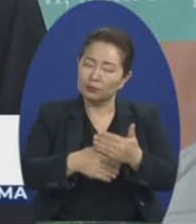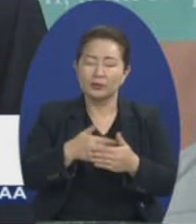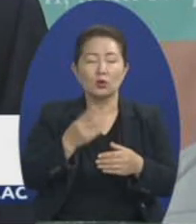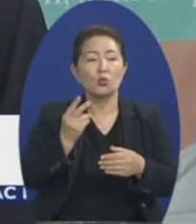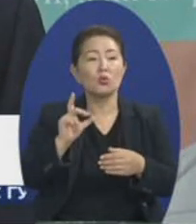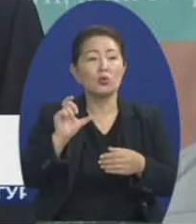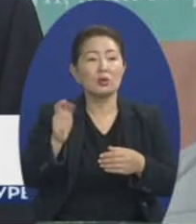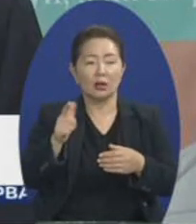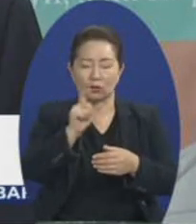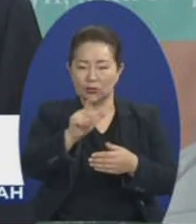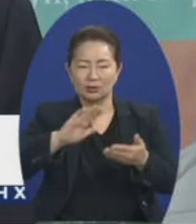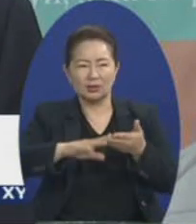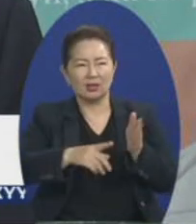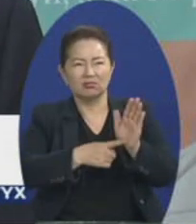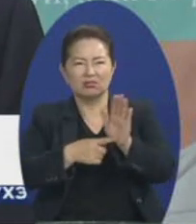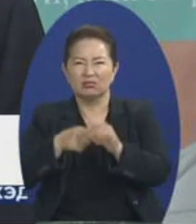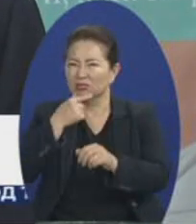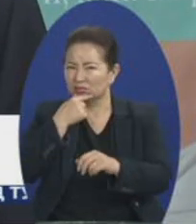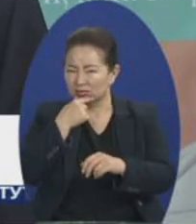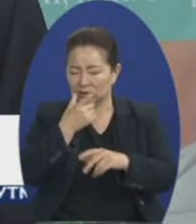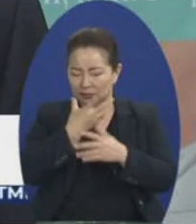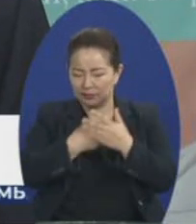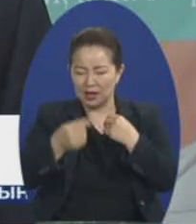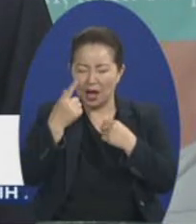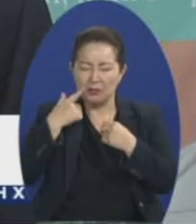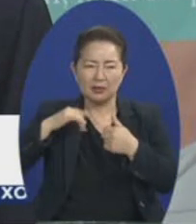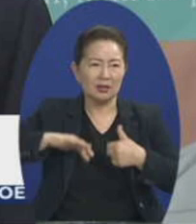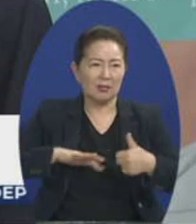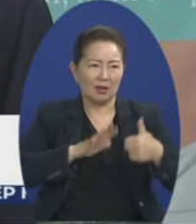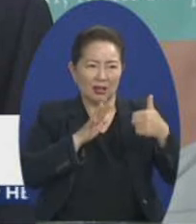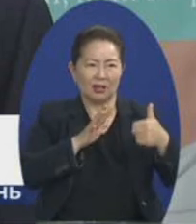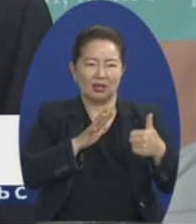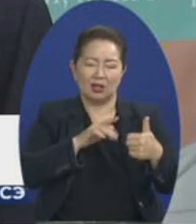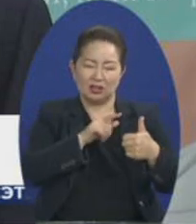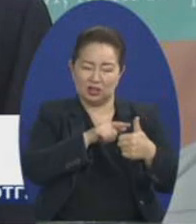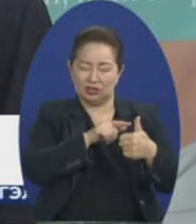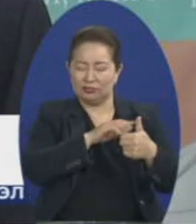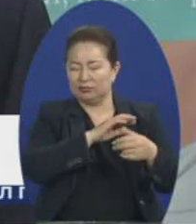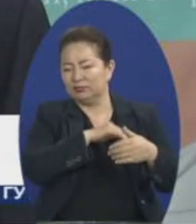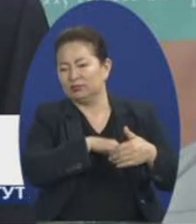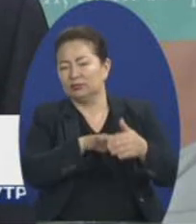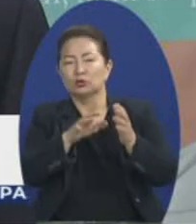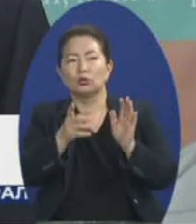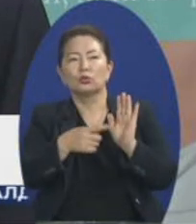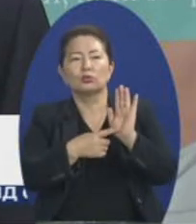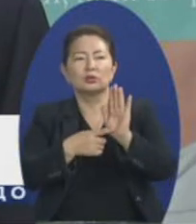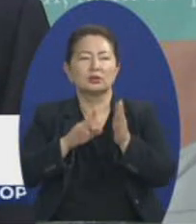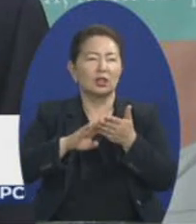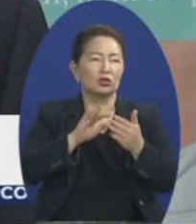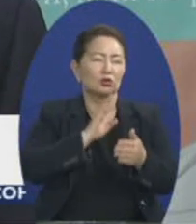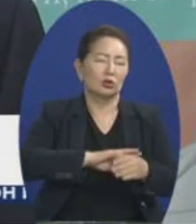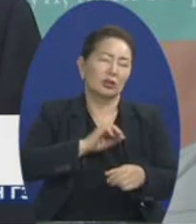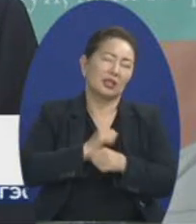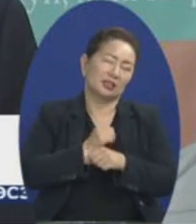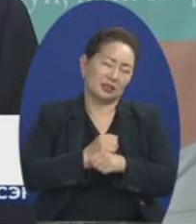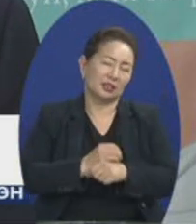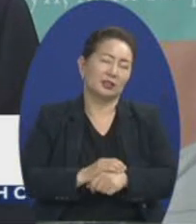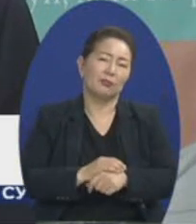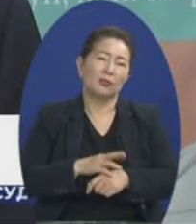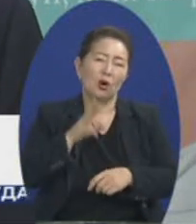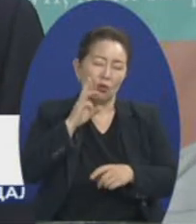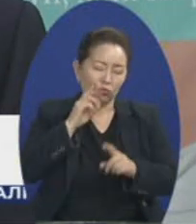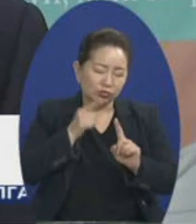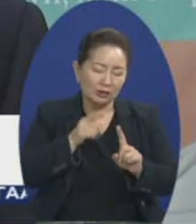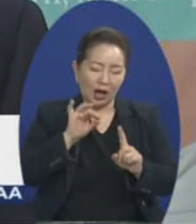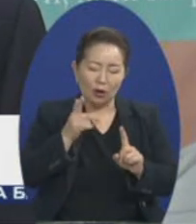үүрэг нь бусдад танигдаж чаддаггүй. Бид эмэгтэйчүүдийн манлайлал нийгэмд оруулж байгаа үүргийг бусдад илүү таниулахаар ажиллаж байна. Хүнсний